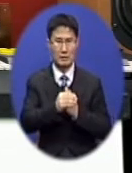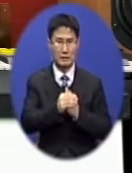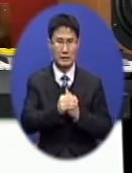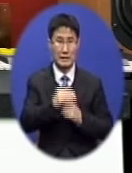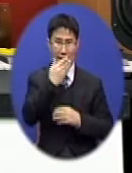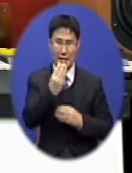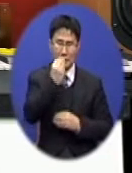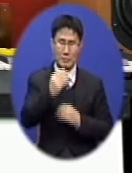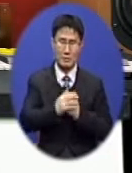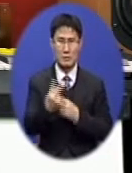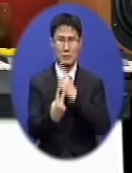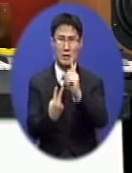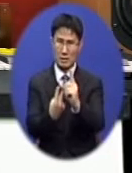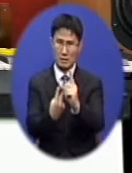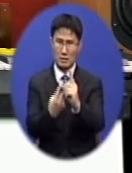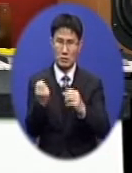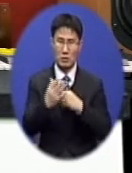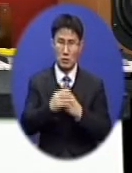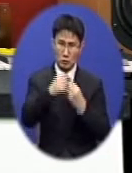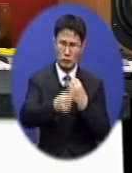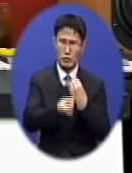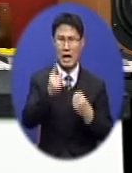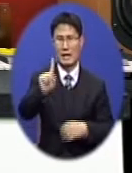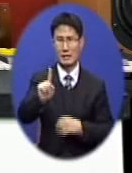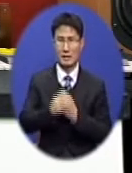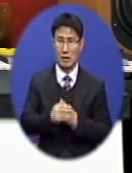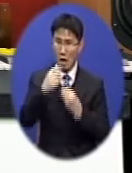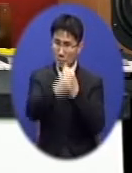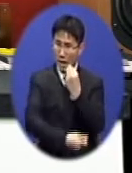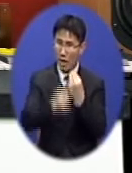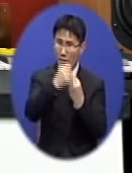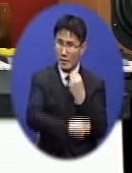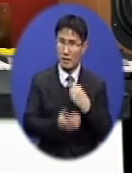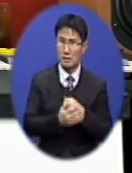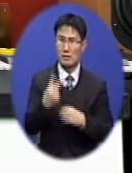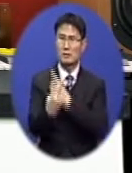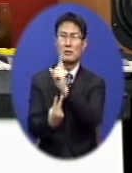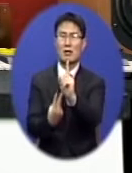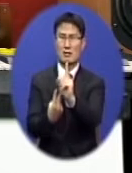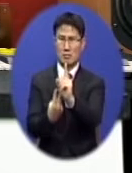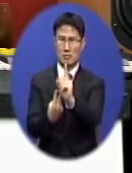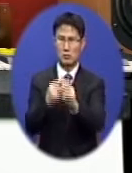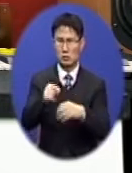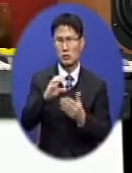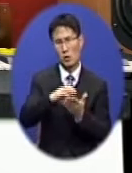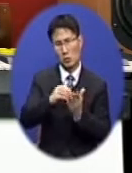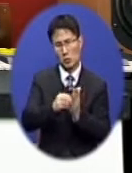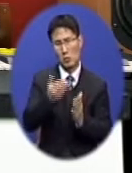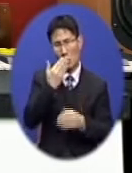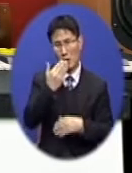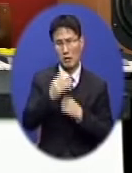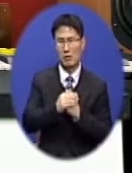단감은 2분의 1, 네. 1개. 그리고 귤은 1개. 네. 바나나도 2분의 1개. 이 정도